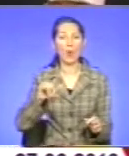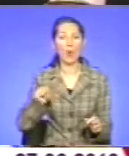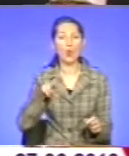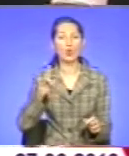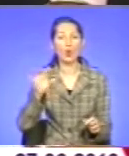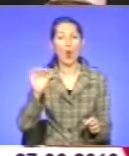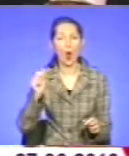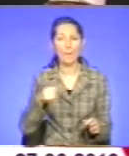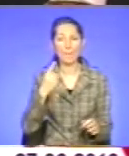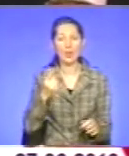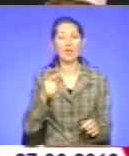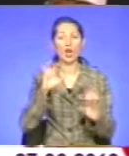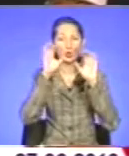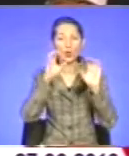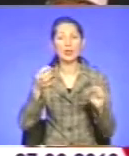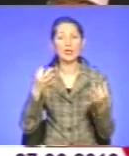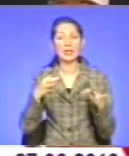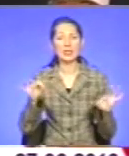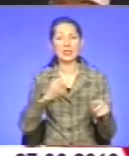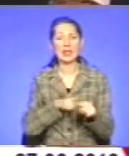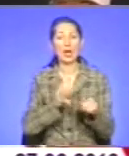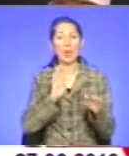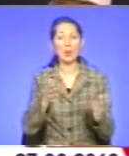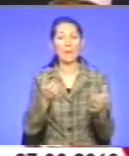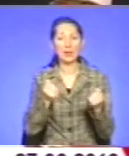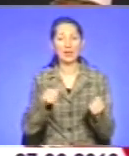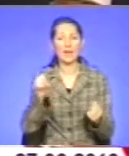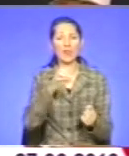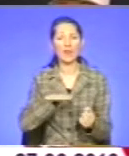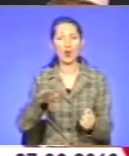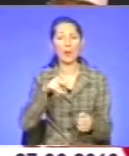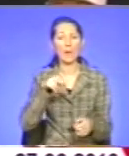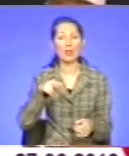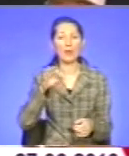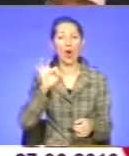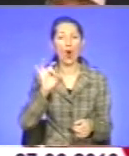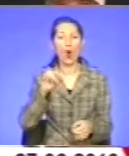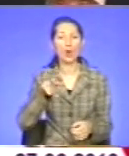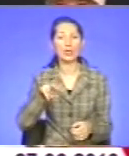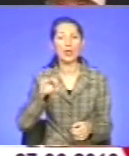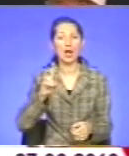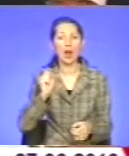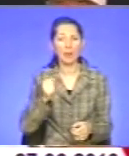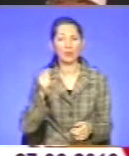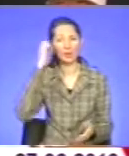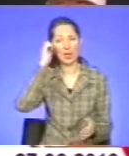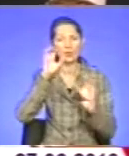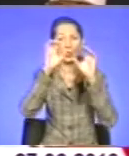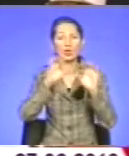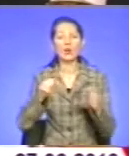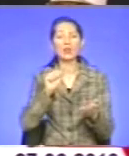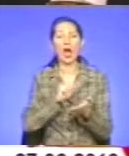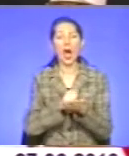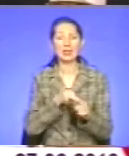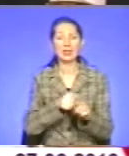була прийнята в Європі, Пилипа Орлика. Ми пам'ятаємо законодавчі акти, які приймалися Українською